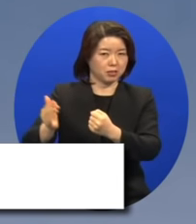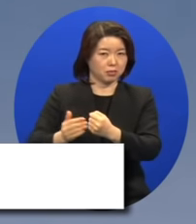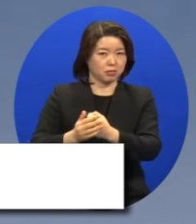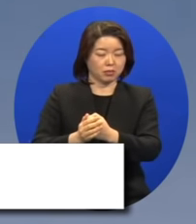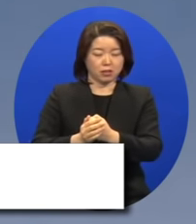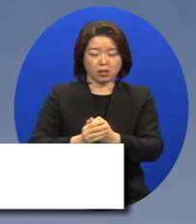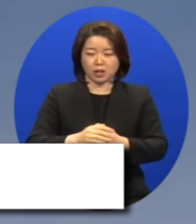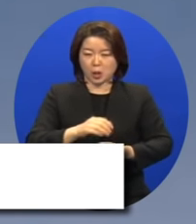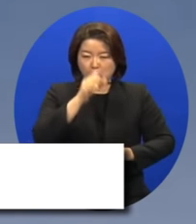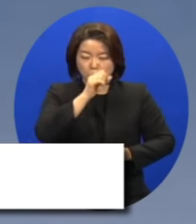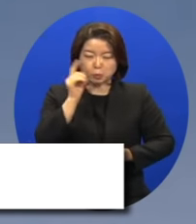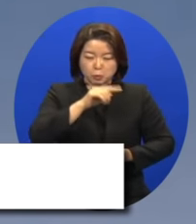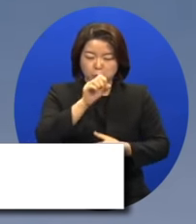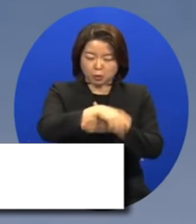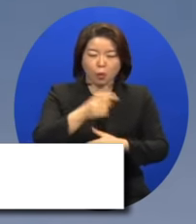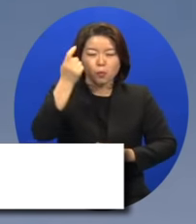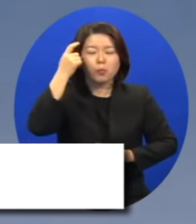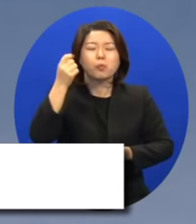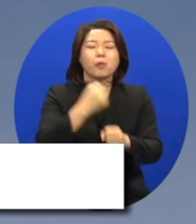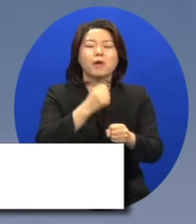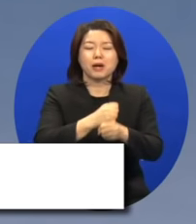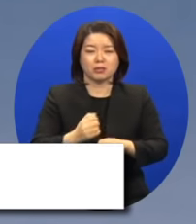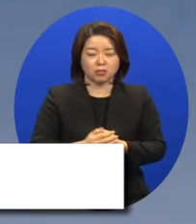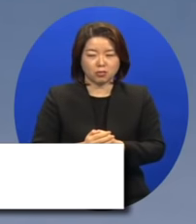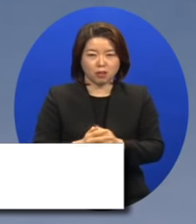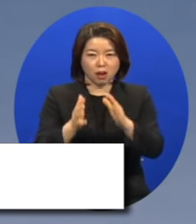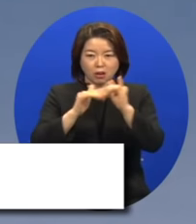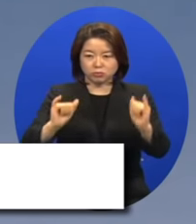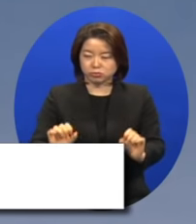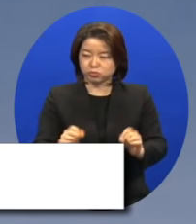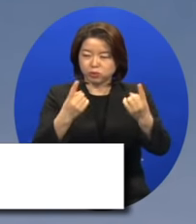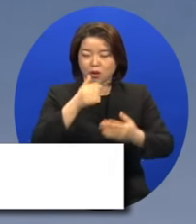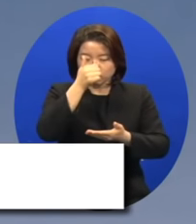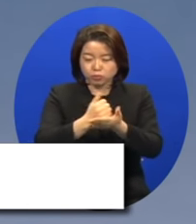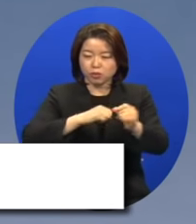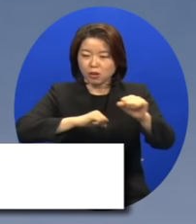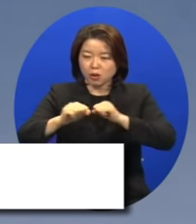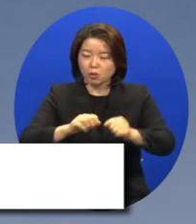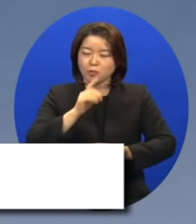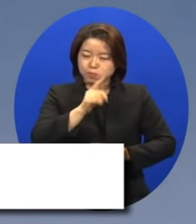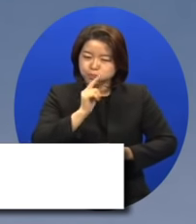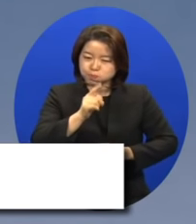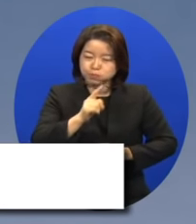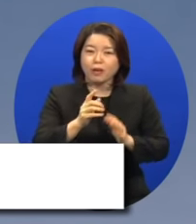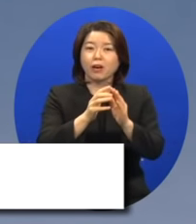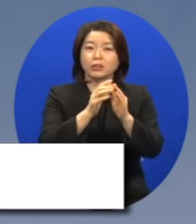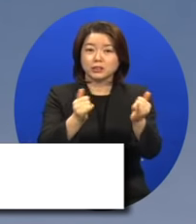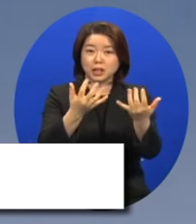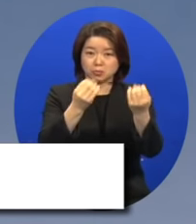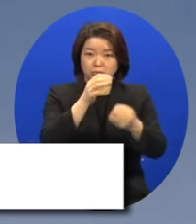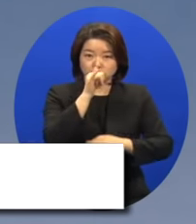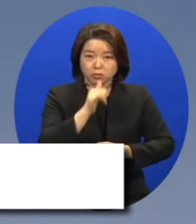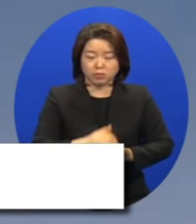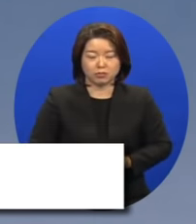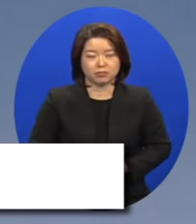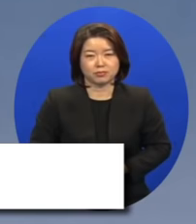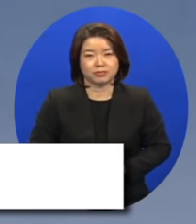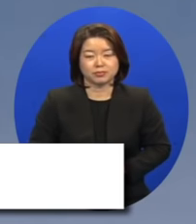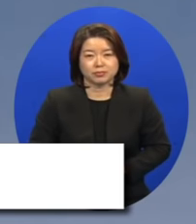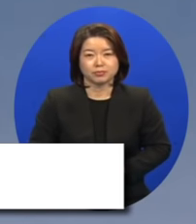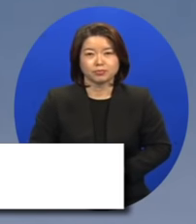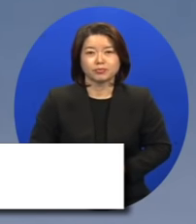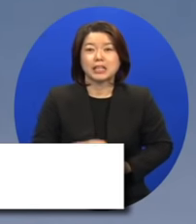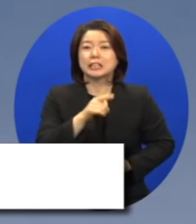이있습니다.그들은왜하나님께서 사람들이죄에빠지도록나무를만드셨는지묻습니다 .그런식으로